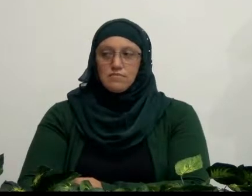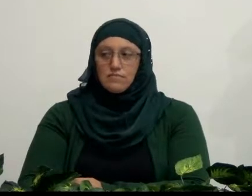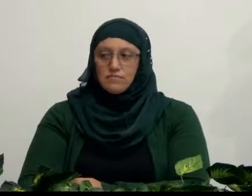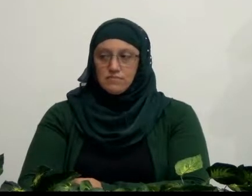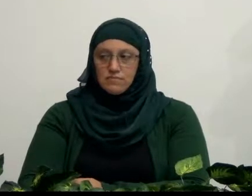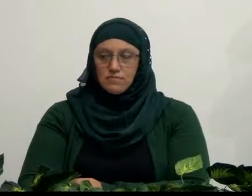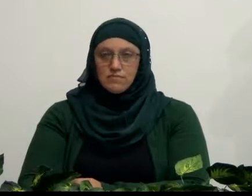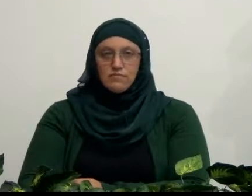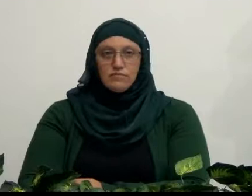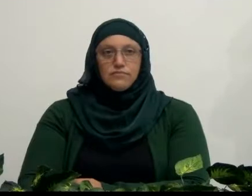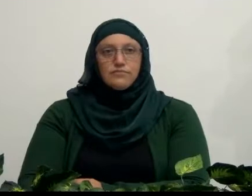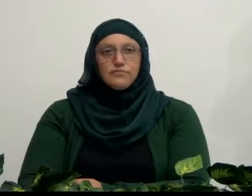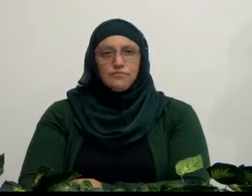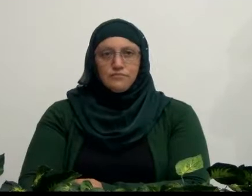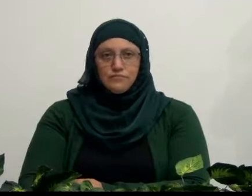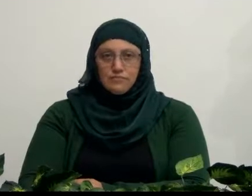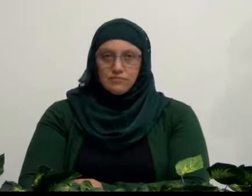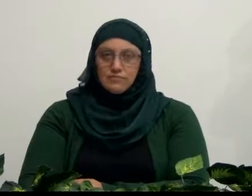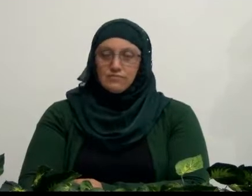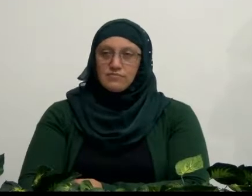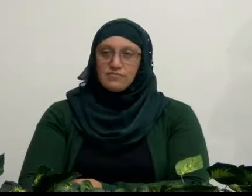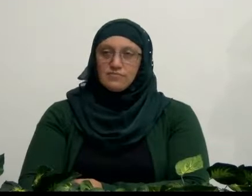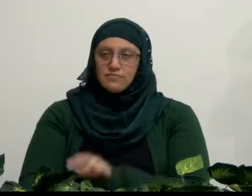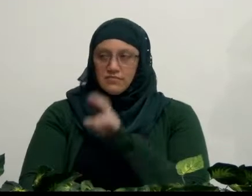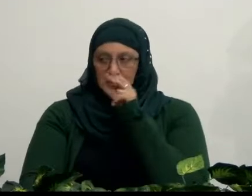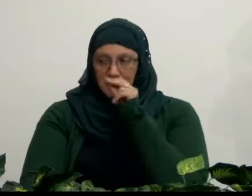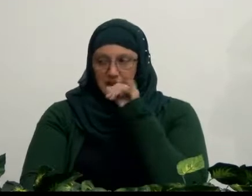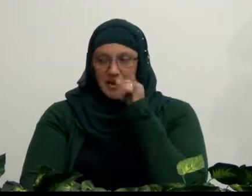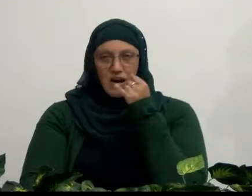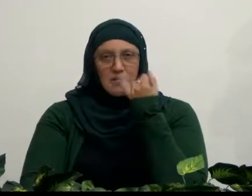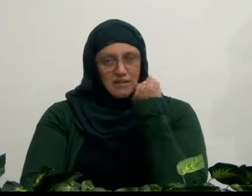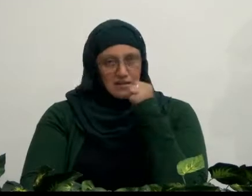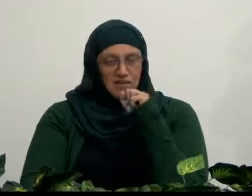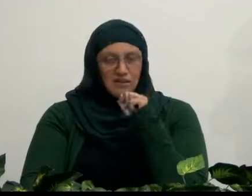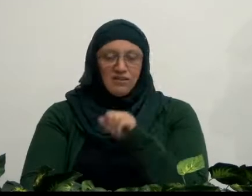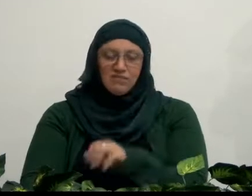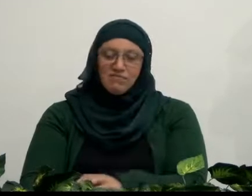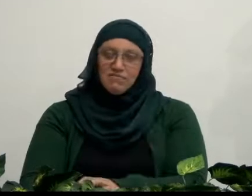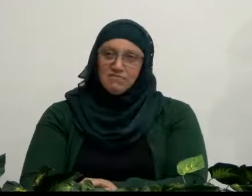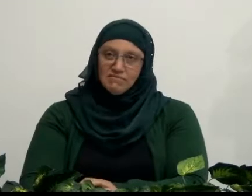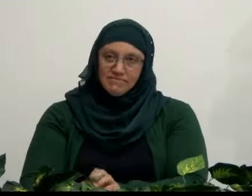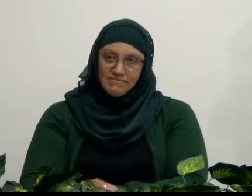علی مست علی دائم و